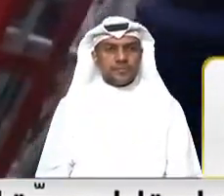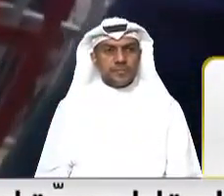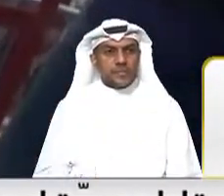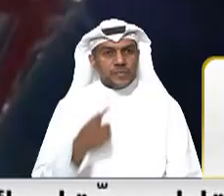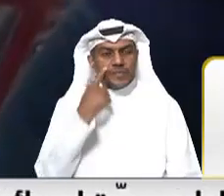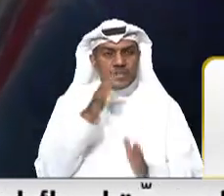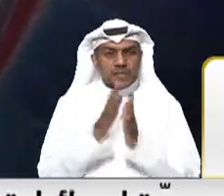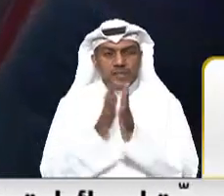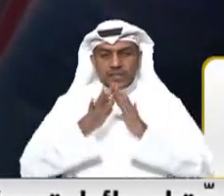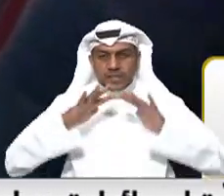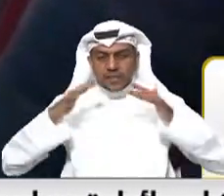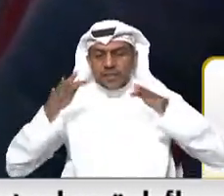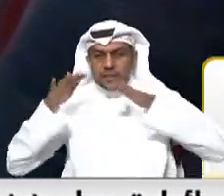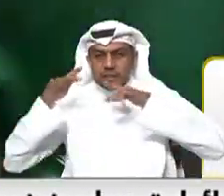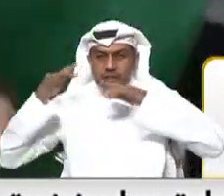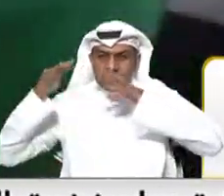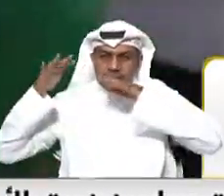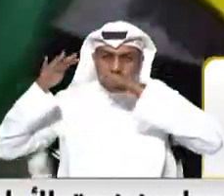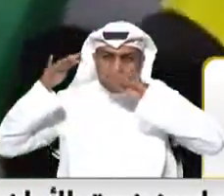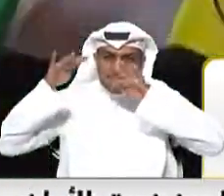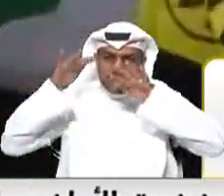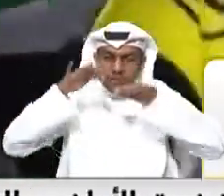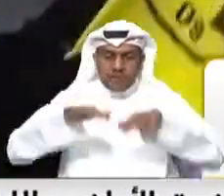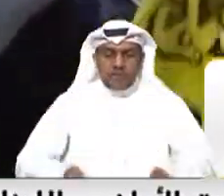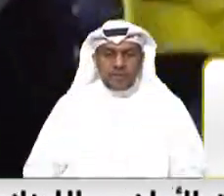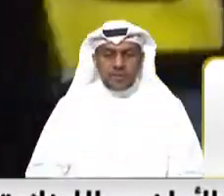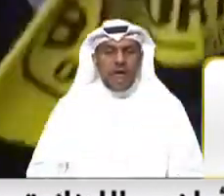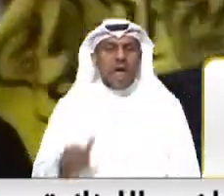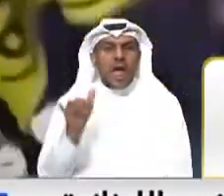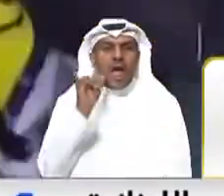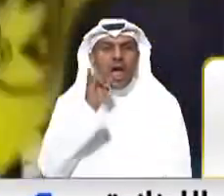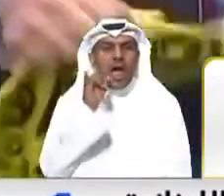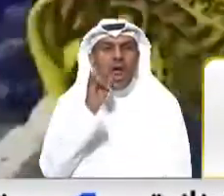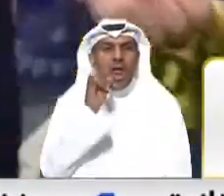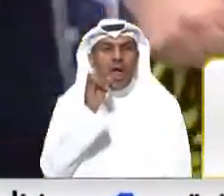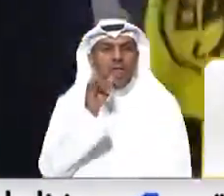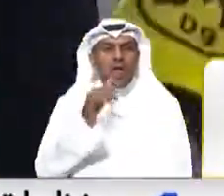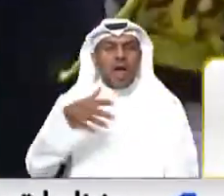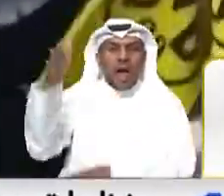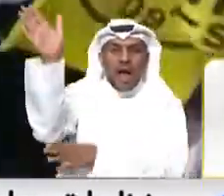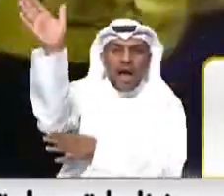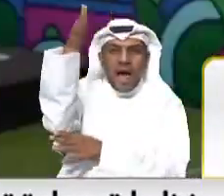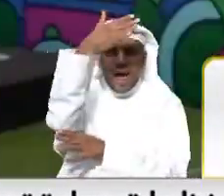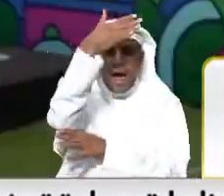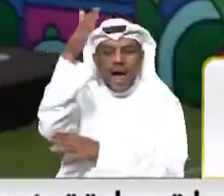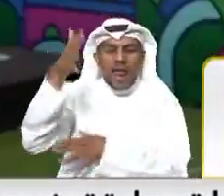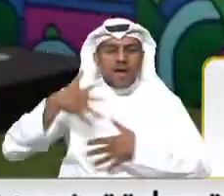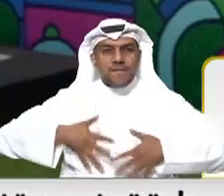جماهير الفريق زحفت خلفه وملأت شوارع العاصمة لندن حاملة الأعلام والآمال.